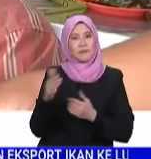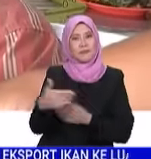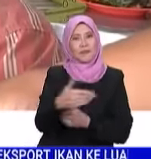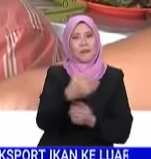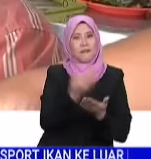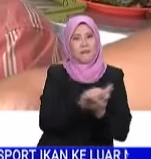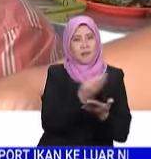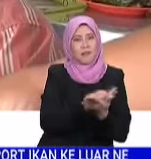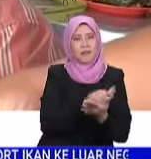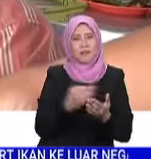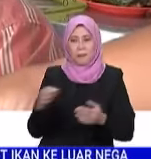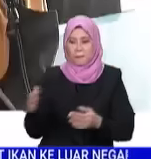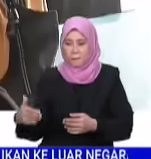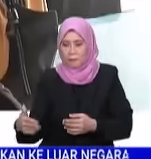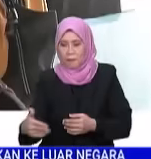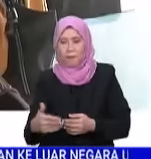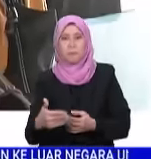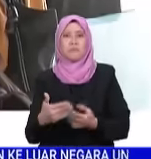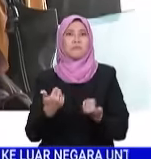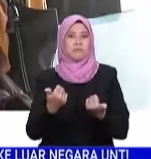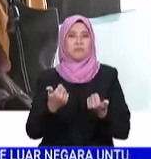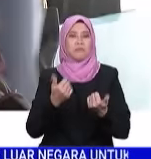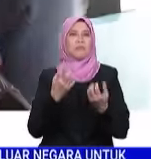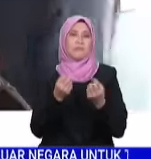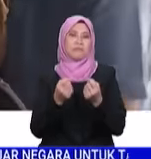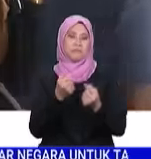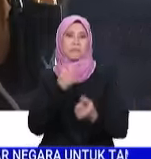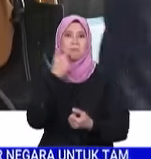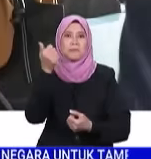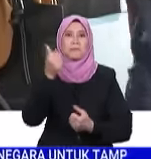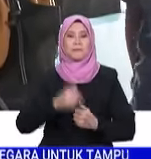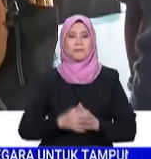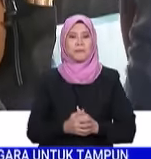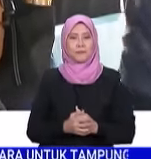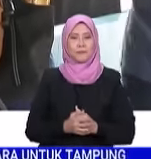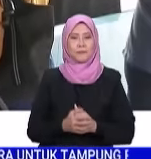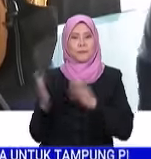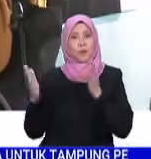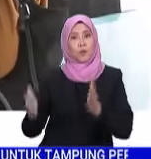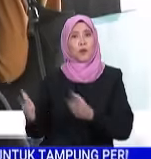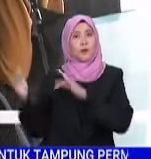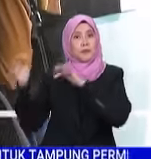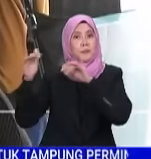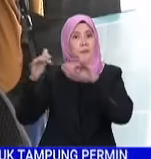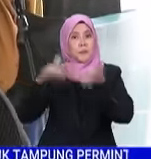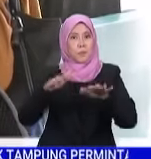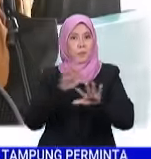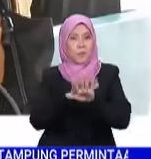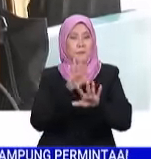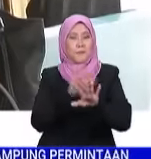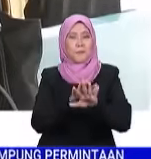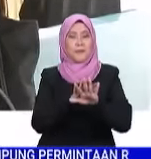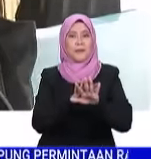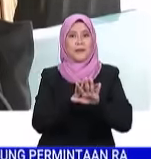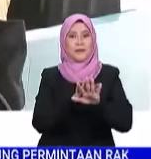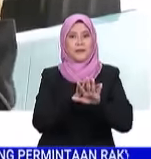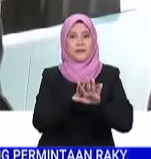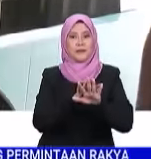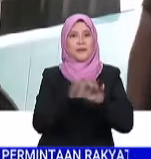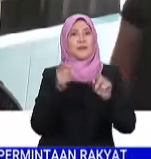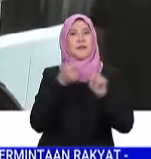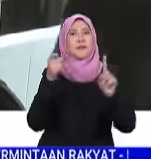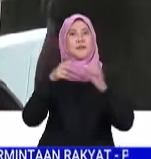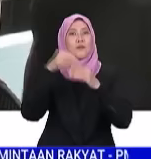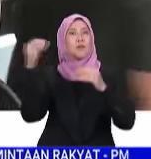dan dibakar tak keringlah untuk yang pelangan yang datang ke sini pula ramainya ramai jugalah daripada